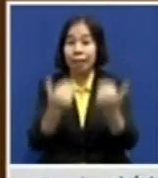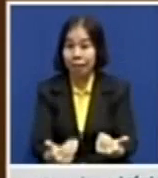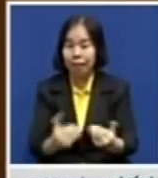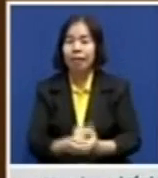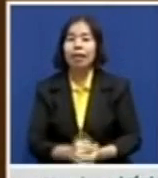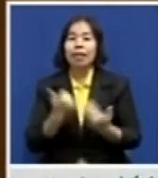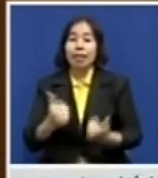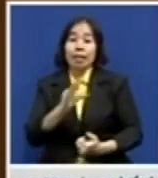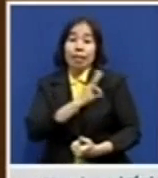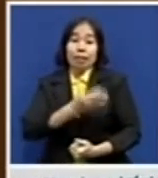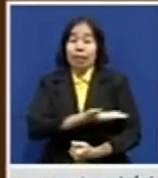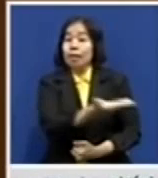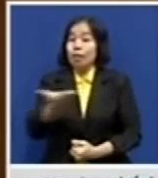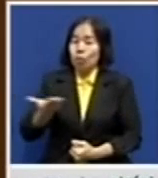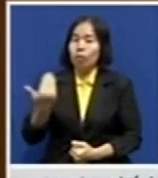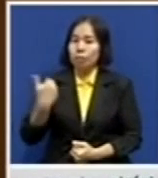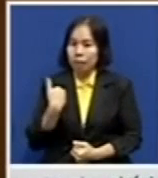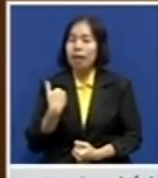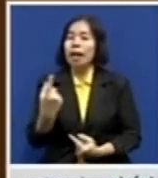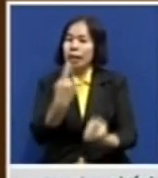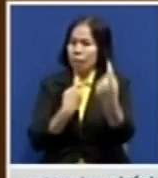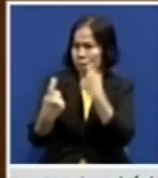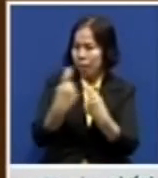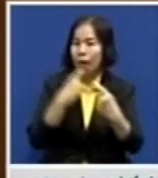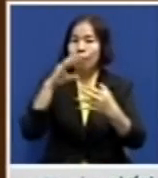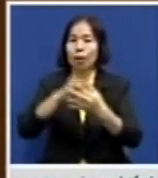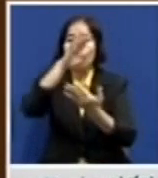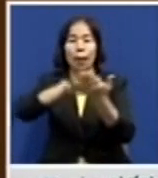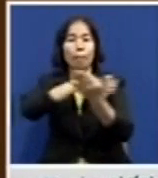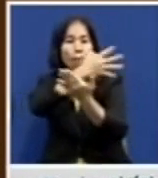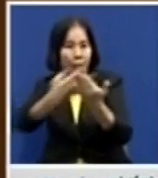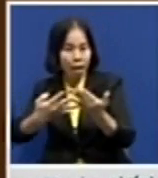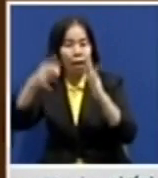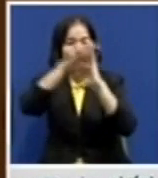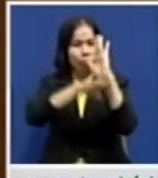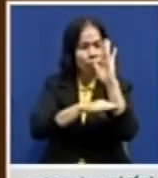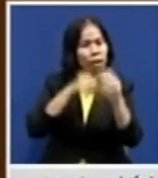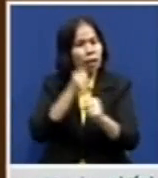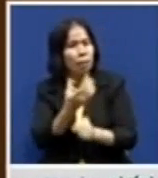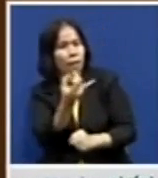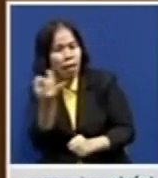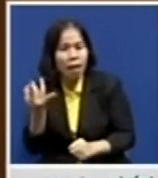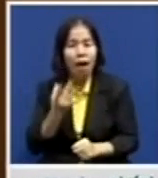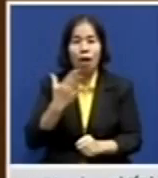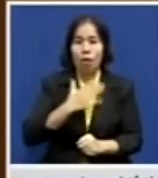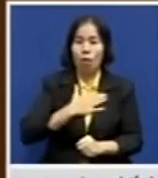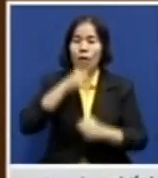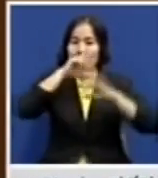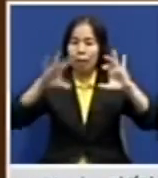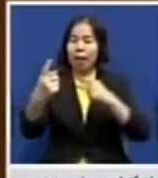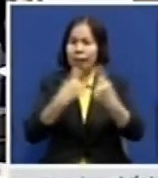กรัฐสภาอาจซักถามและอภิปรายถึงแผนการปฏิบัติและวิธีการที่จะปฏิบัติตามนโยบายนั้นๆด้วย